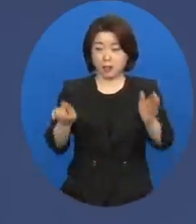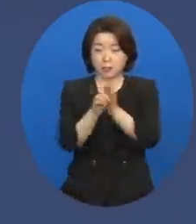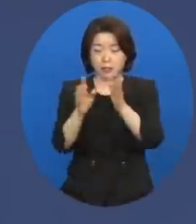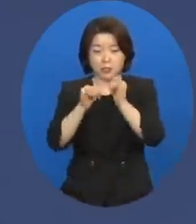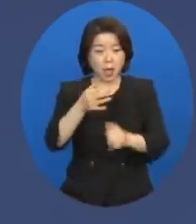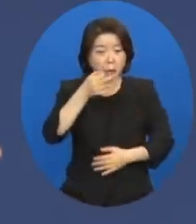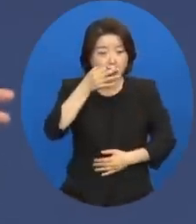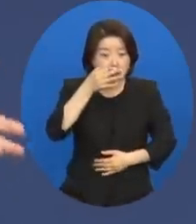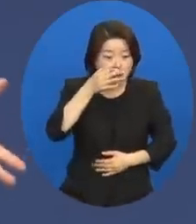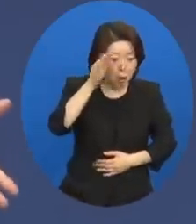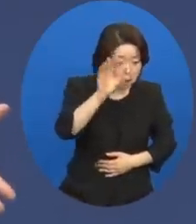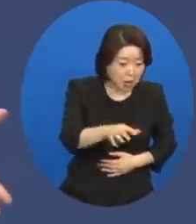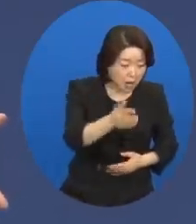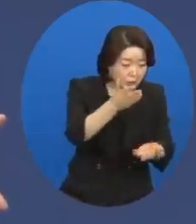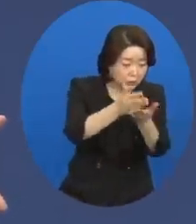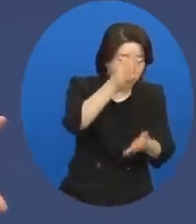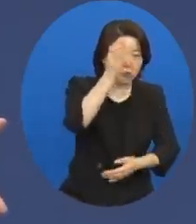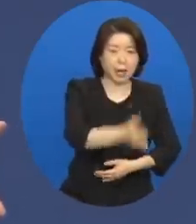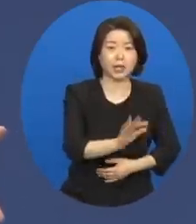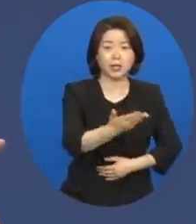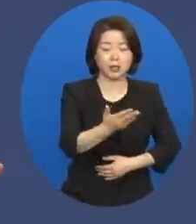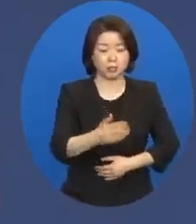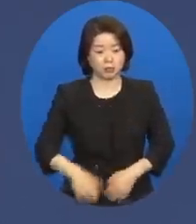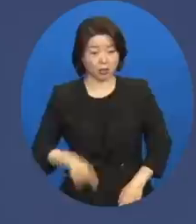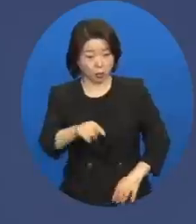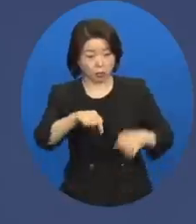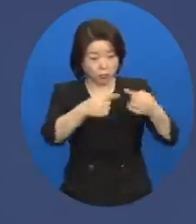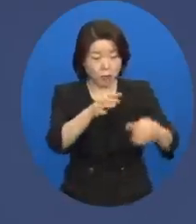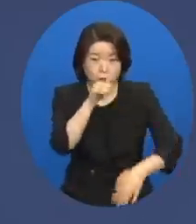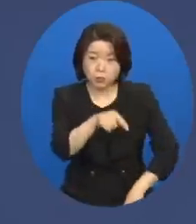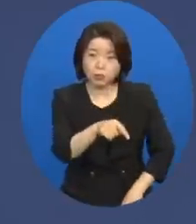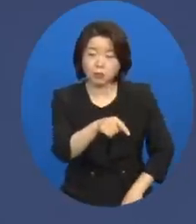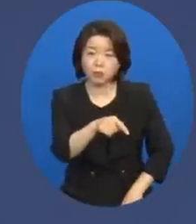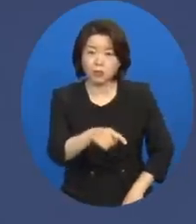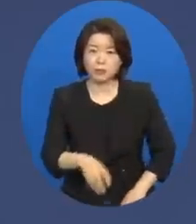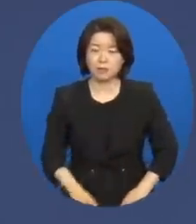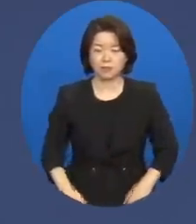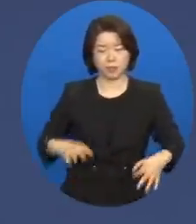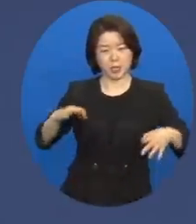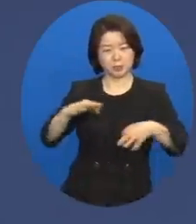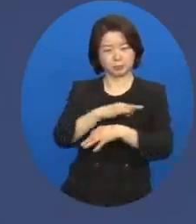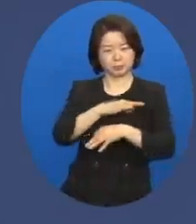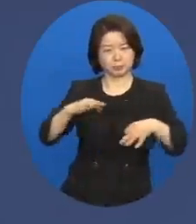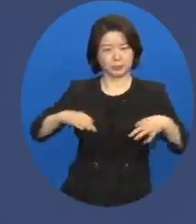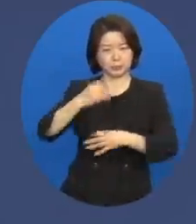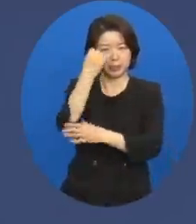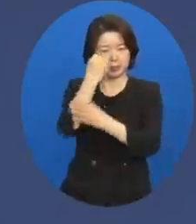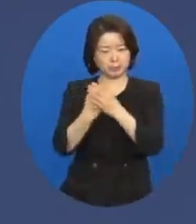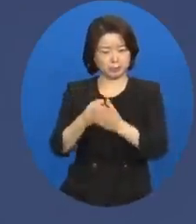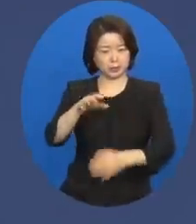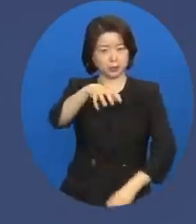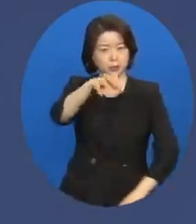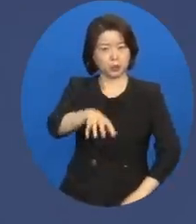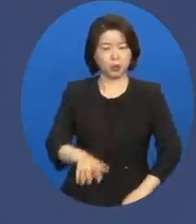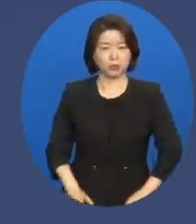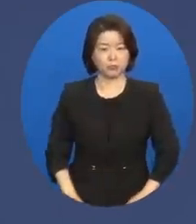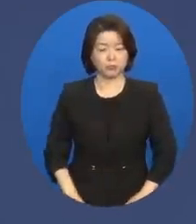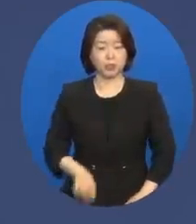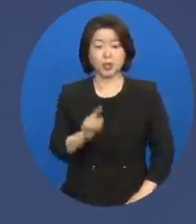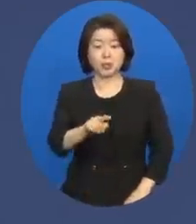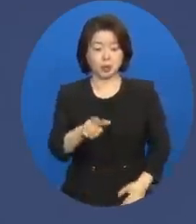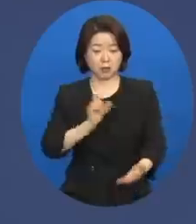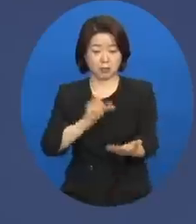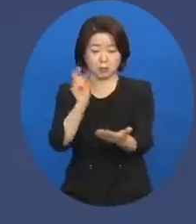될 자리에서 자꾸만 보이는 거예요. 부정과 부조리한 현장에 딱 뭐가